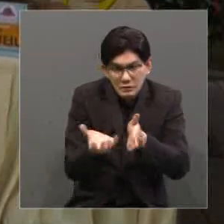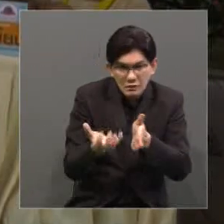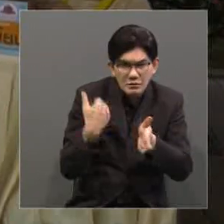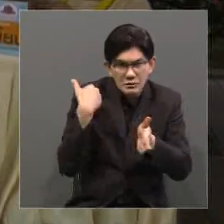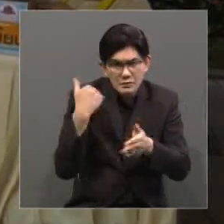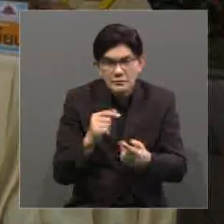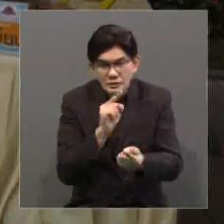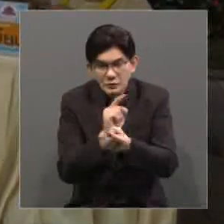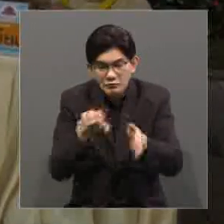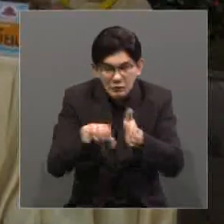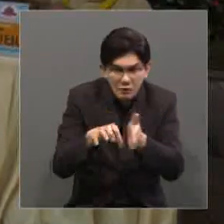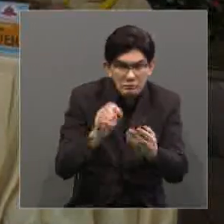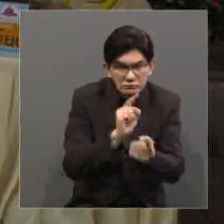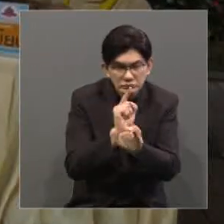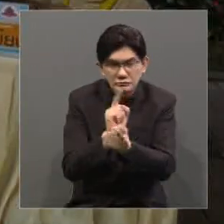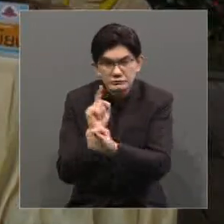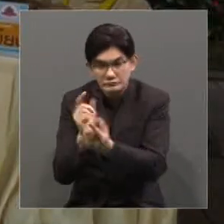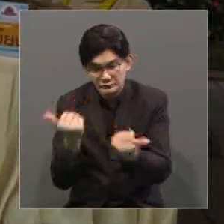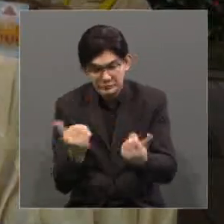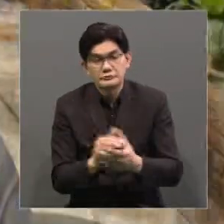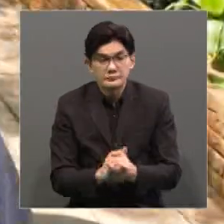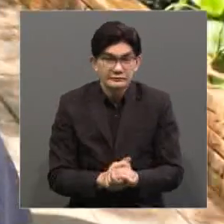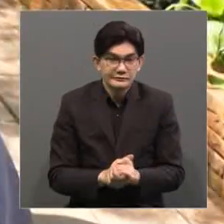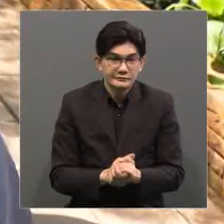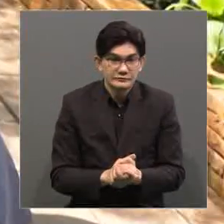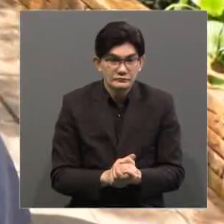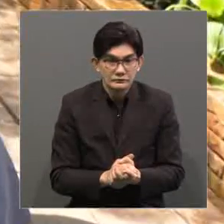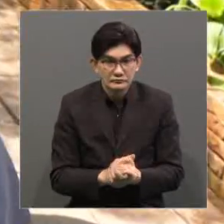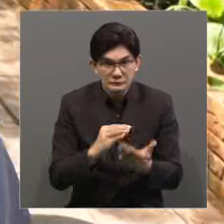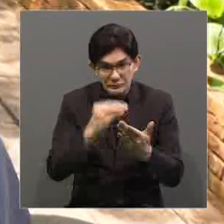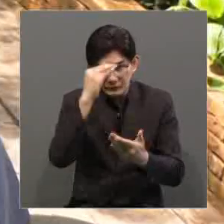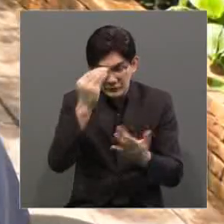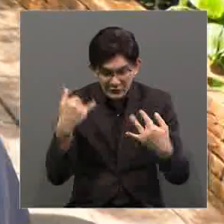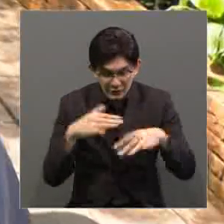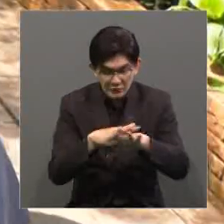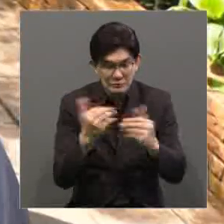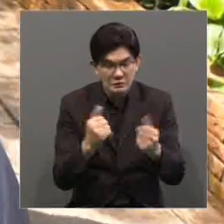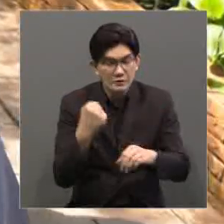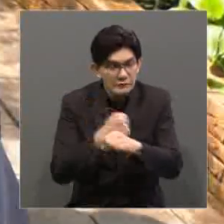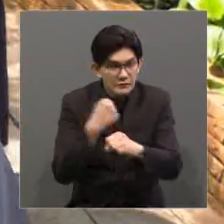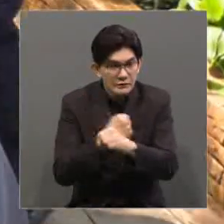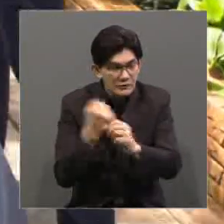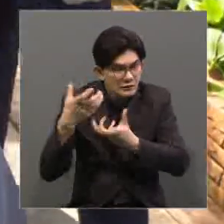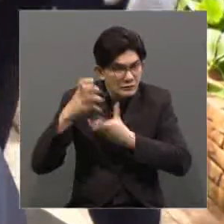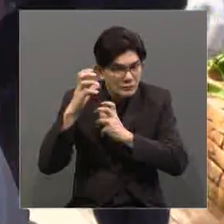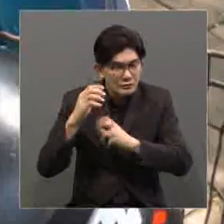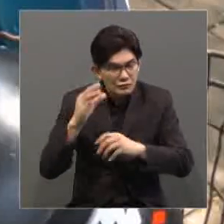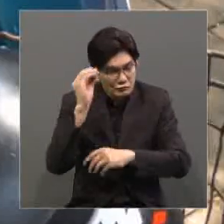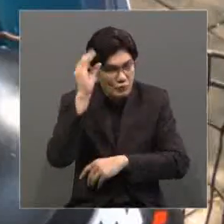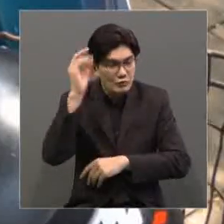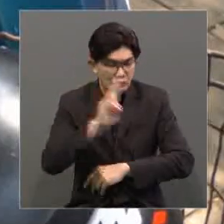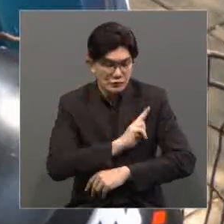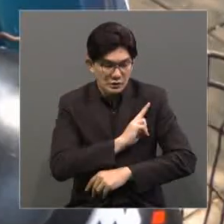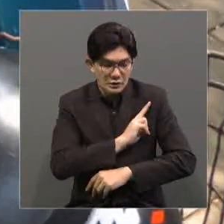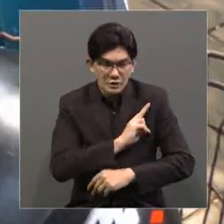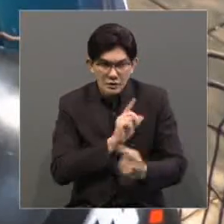ที่ไม่เจอในห้องเรียนครับเด็กๆจะมาเจอตรงนี้ครับ ขณะที่นักศึกษาที่มาร่วมกิจกรรมก็ยังได้ฝึกฝีมือทบทวนความรู้ที่ได้เรียนเ